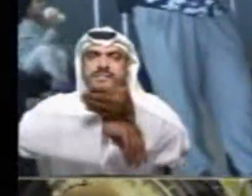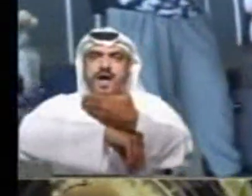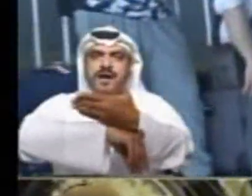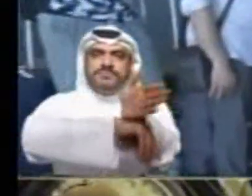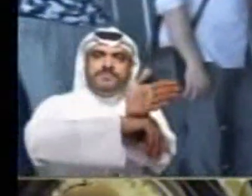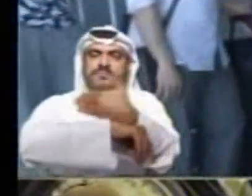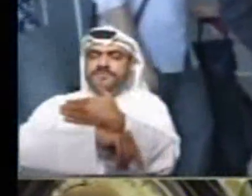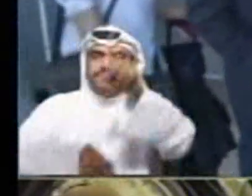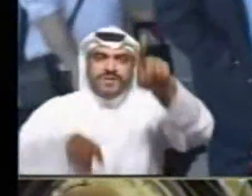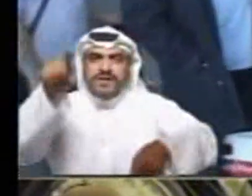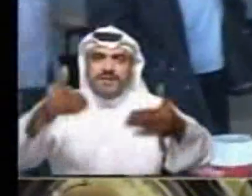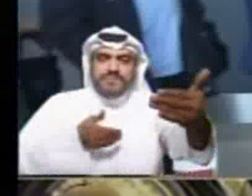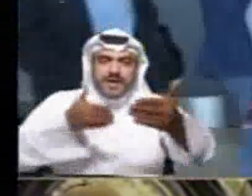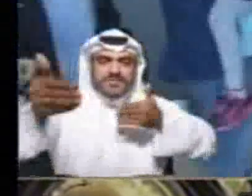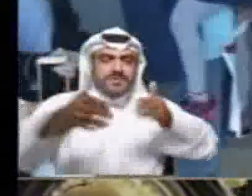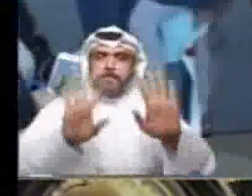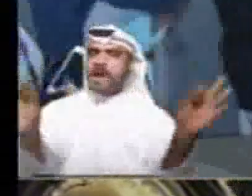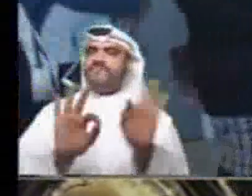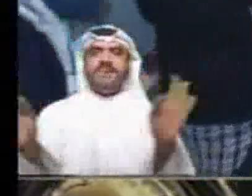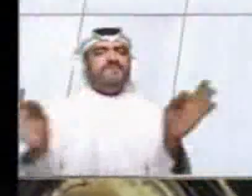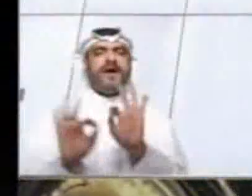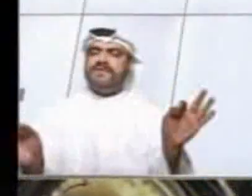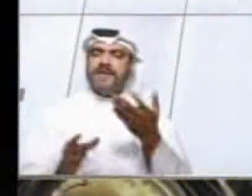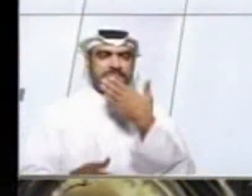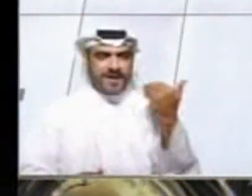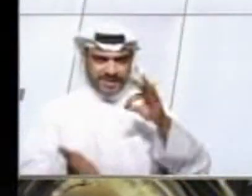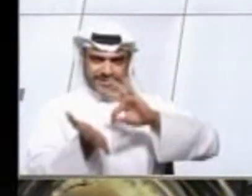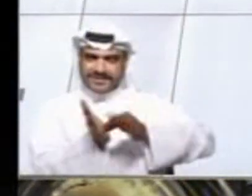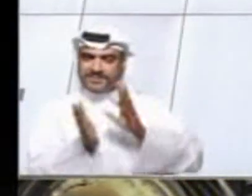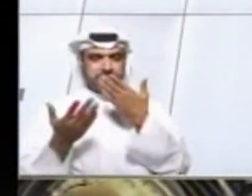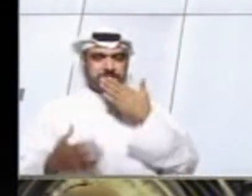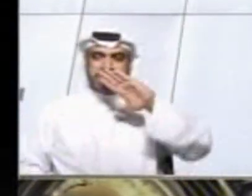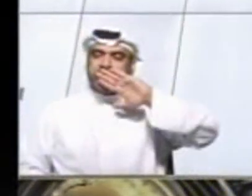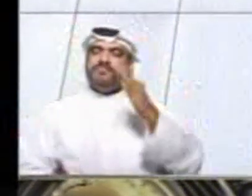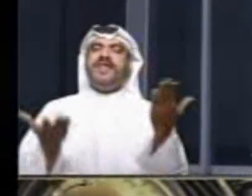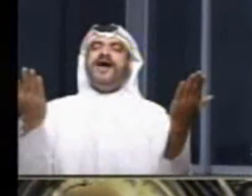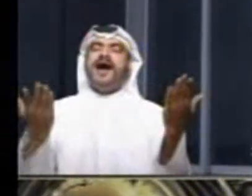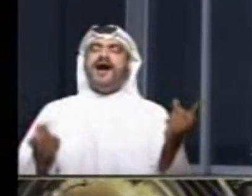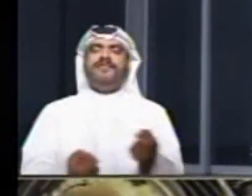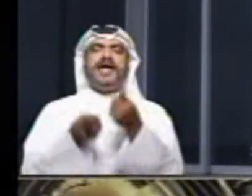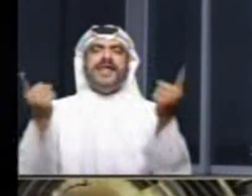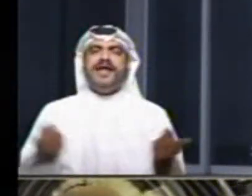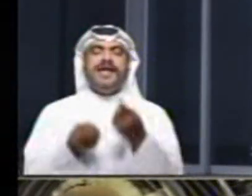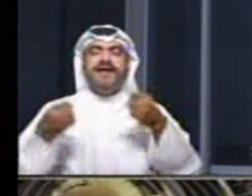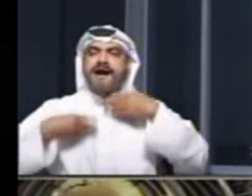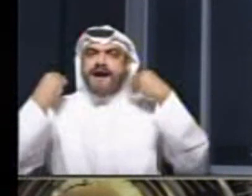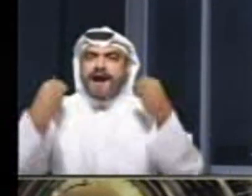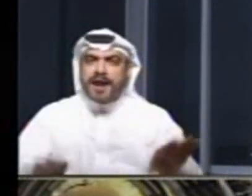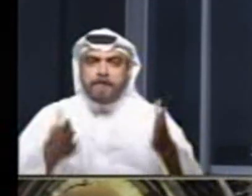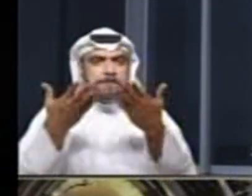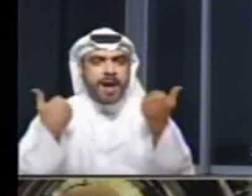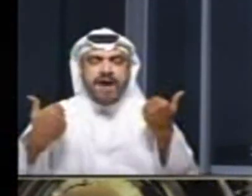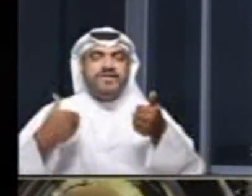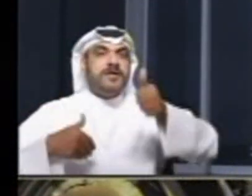الرسمية في البلد، لكن الكل متواجد من قياديين، من مسؤولين، من موظفين. ولله الحمد ما عندنا ولا خلل حتى لو